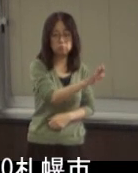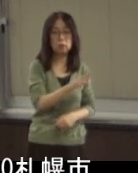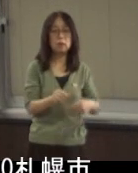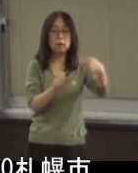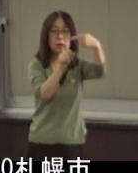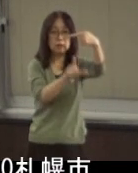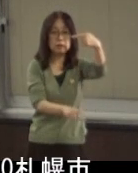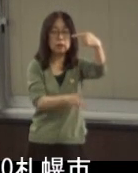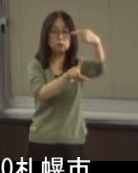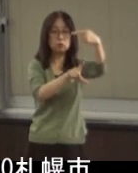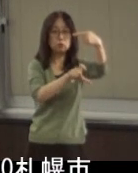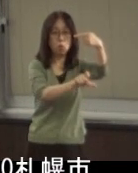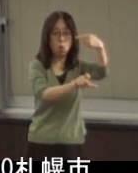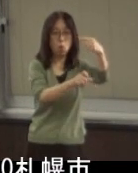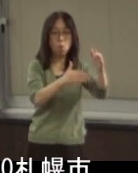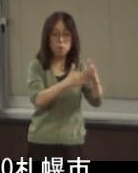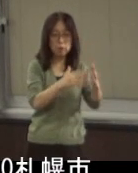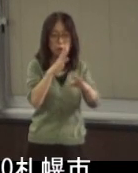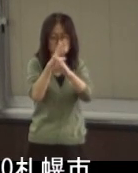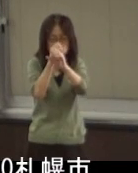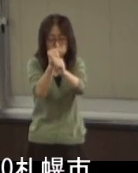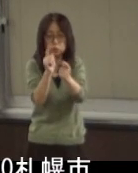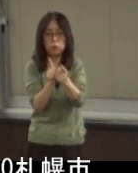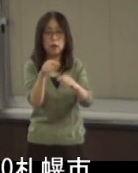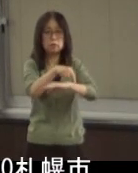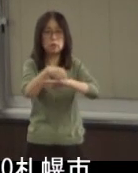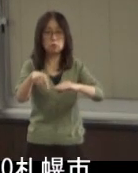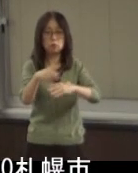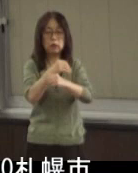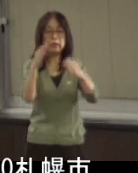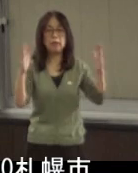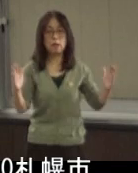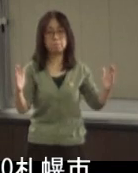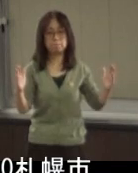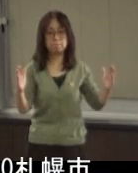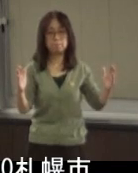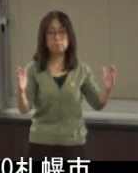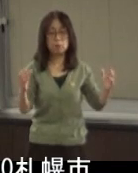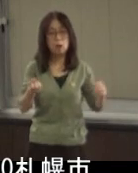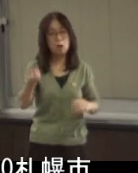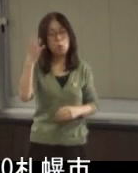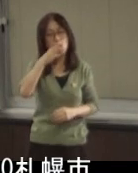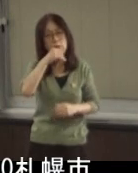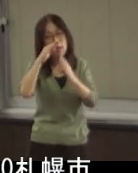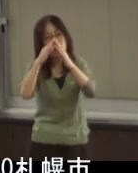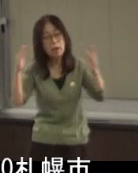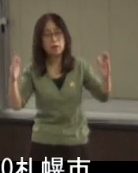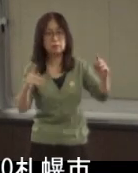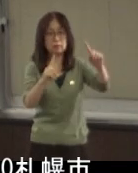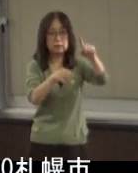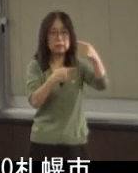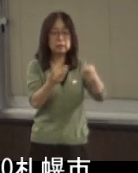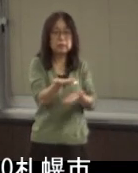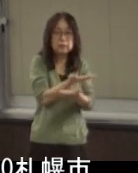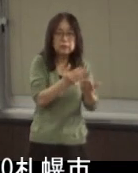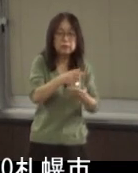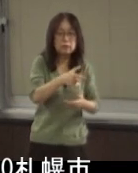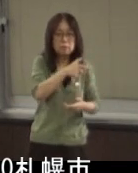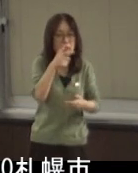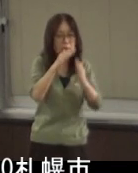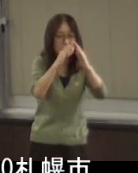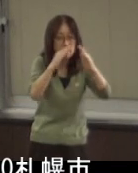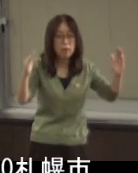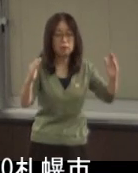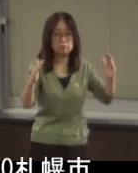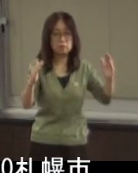の集中対策期間におきましては、忘年会、新年会、これを感染リ